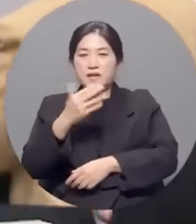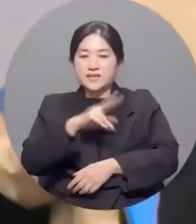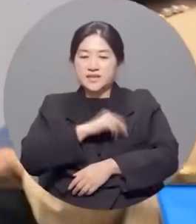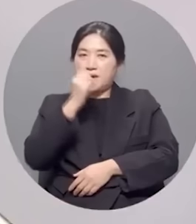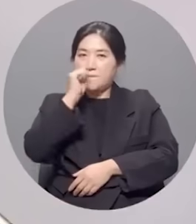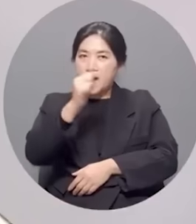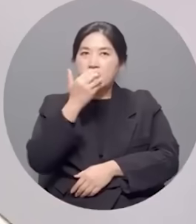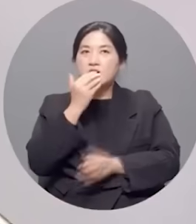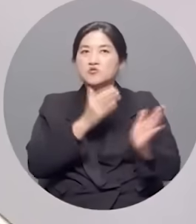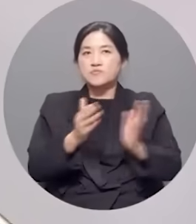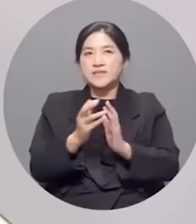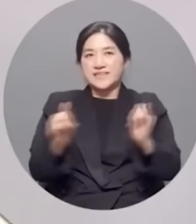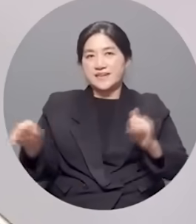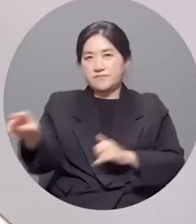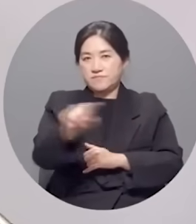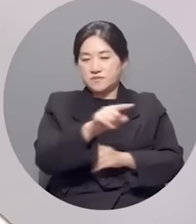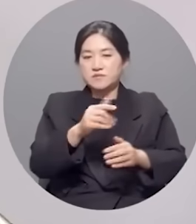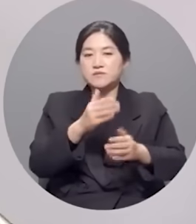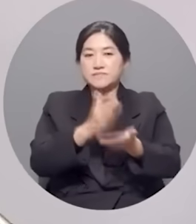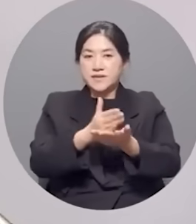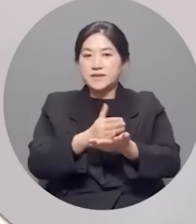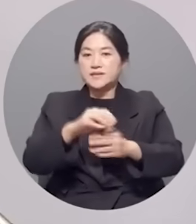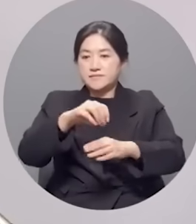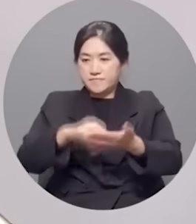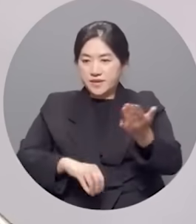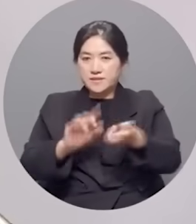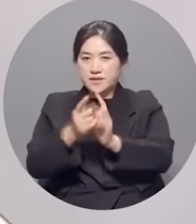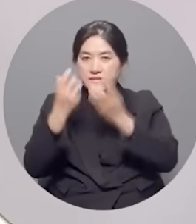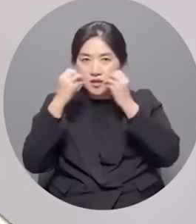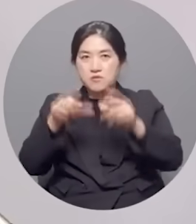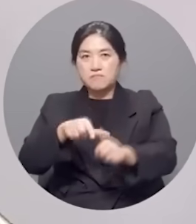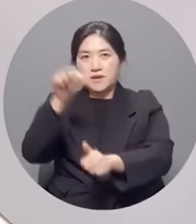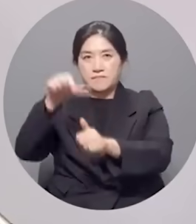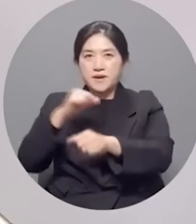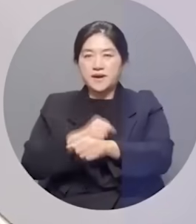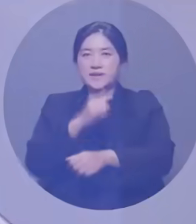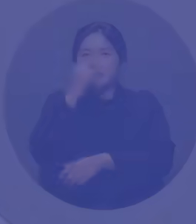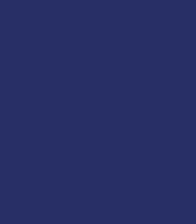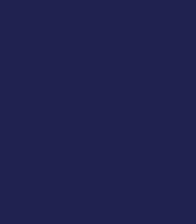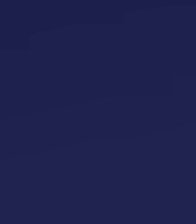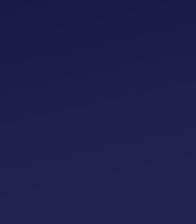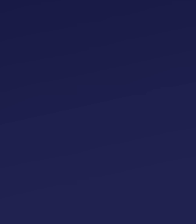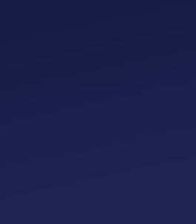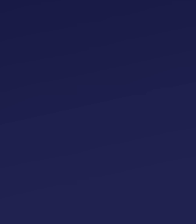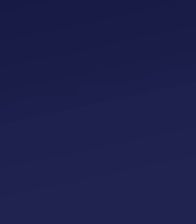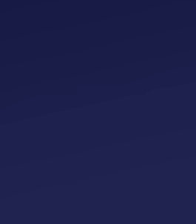준비하는 장관들 중심으로 개각이 이뤄질 전망입니다. MBC 뉴스 조희영입니다.